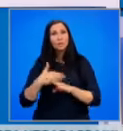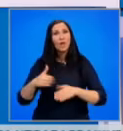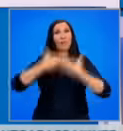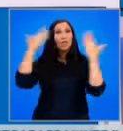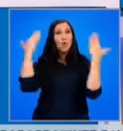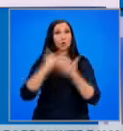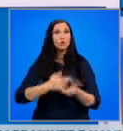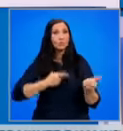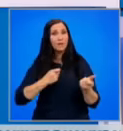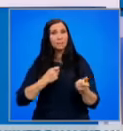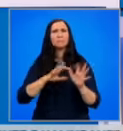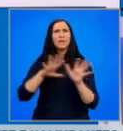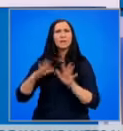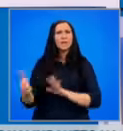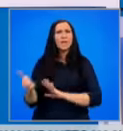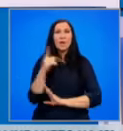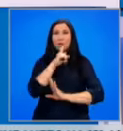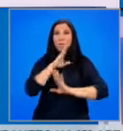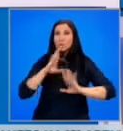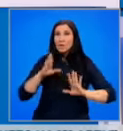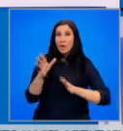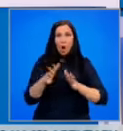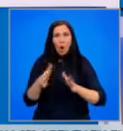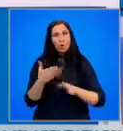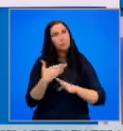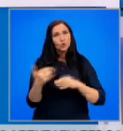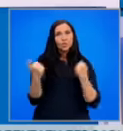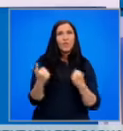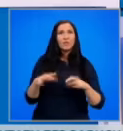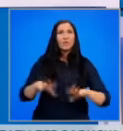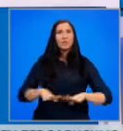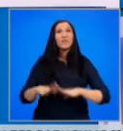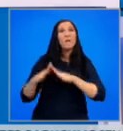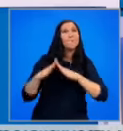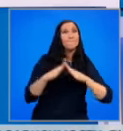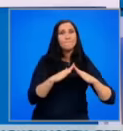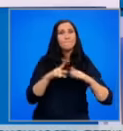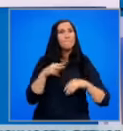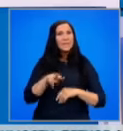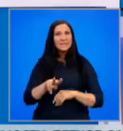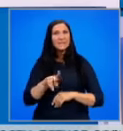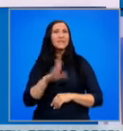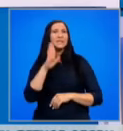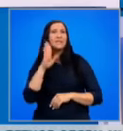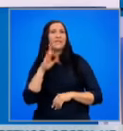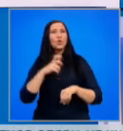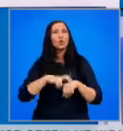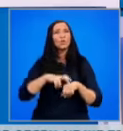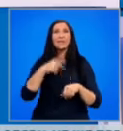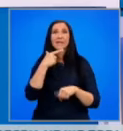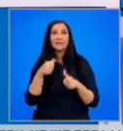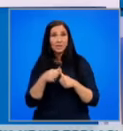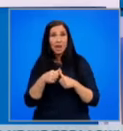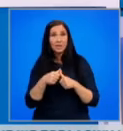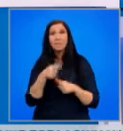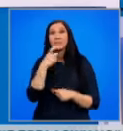обстрел, десетки хиляди мирни жители все още живеят в градовете близнаци Северодонецк и Лисичанск. Места, които президентът Зеленски